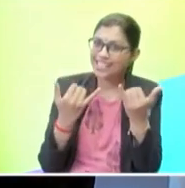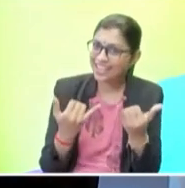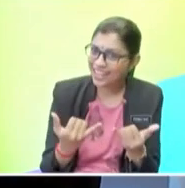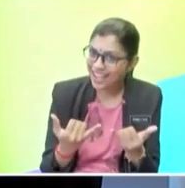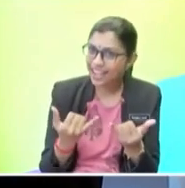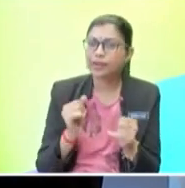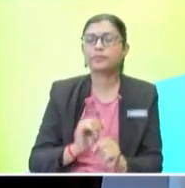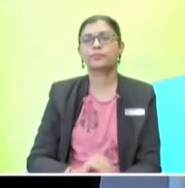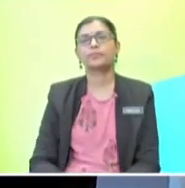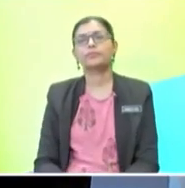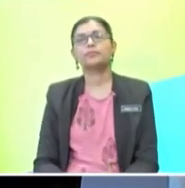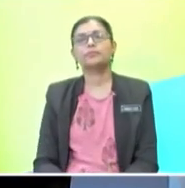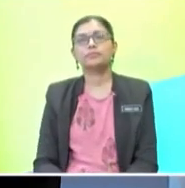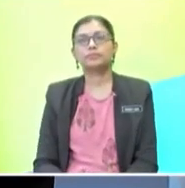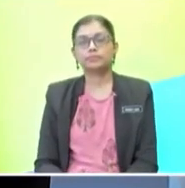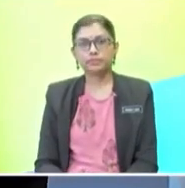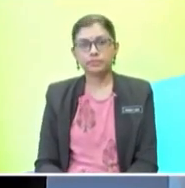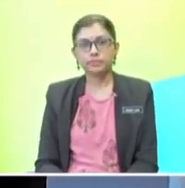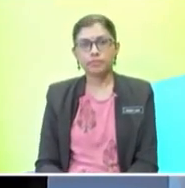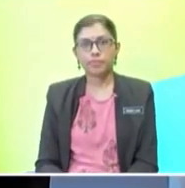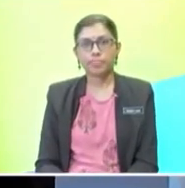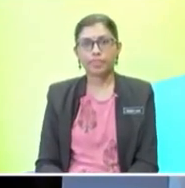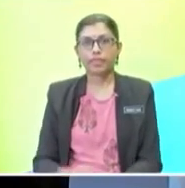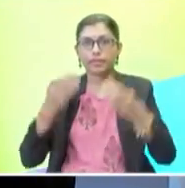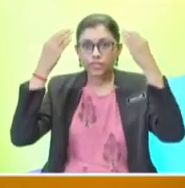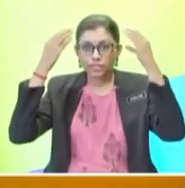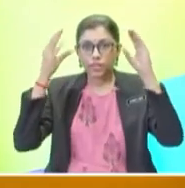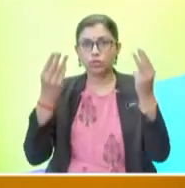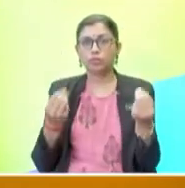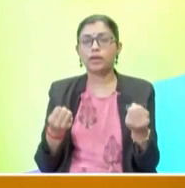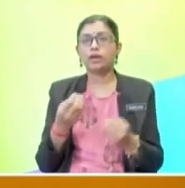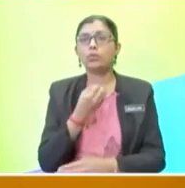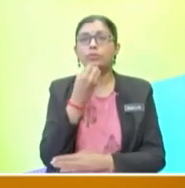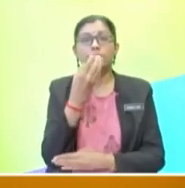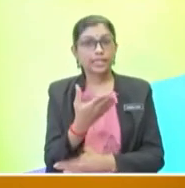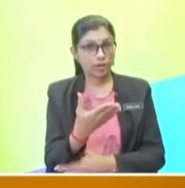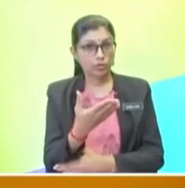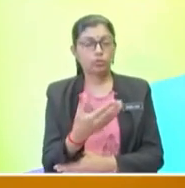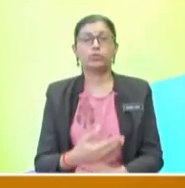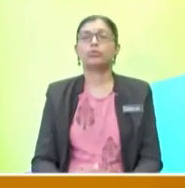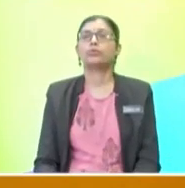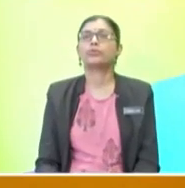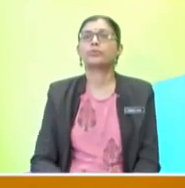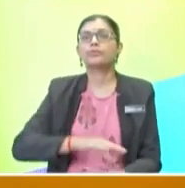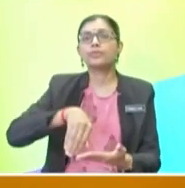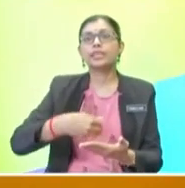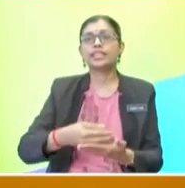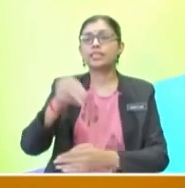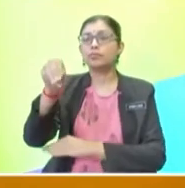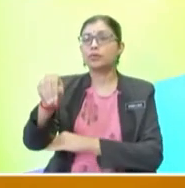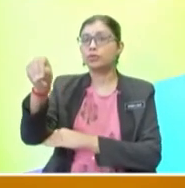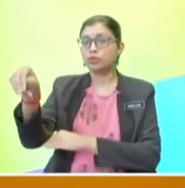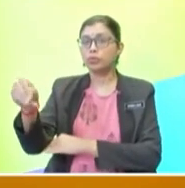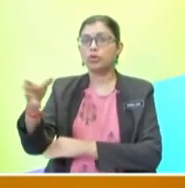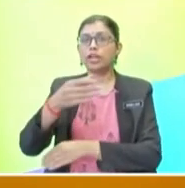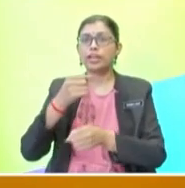hasil mereka, hasil kerja mereka, cara mereka menjawab, cara mereka berhadapan dengan kita pada hari ini tadi, mereka semua telah menunjukkan prestasi